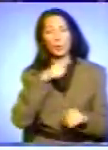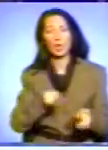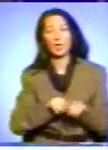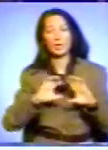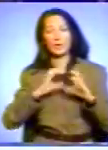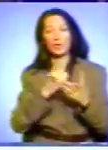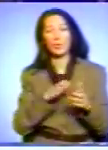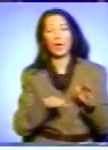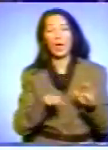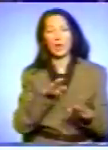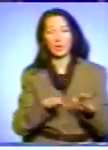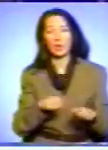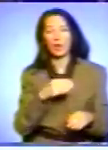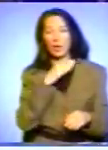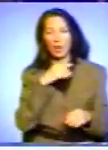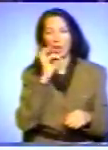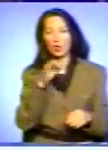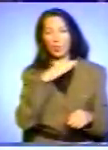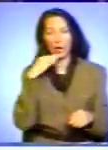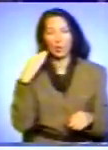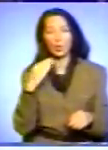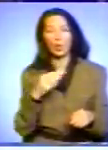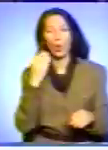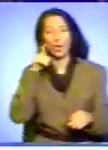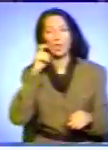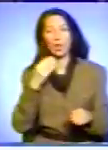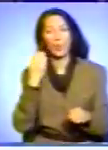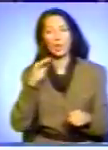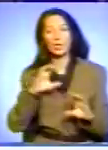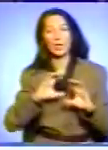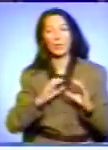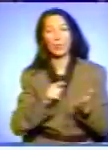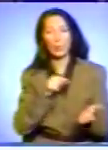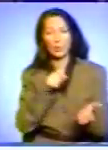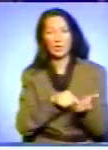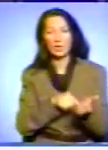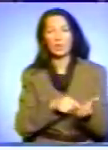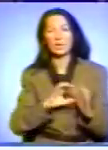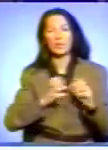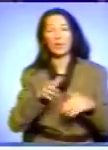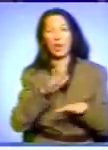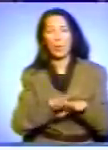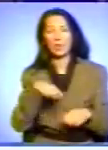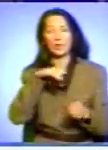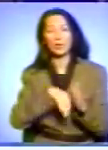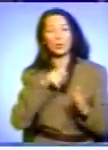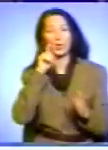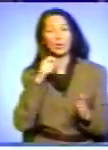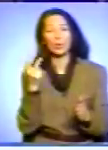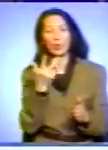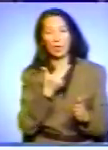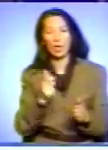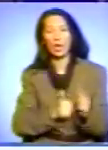них Україна покращила свої позиції. Зокрема, Світовий банк вніс Україну до трійки лідерів країн, що здійснили найбільш помітні